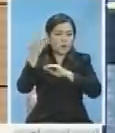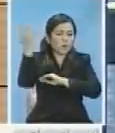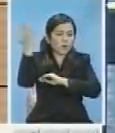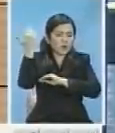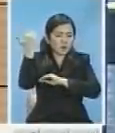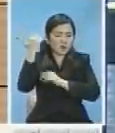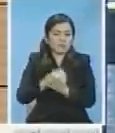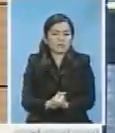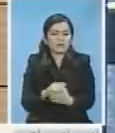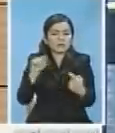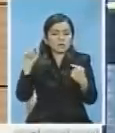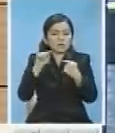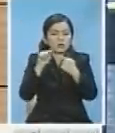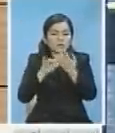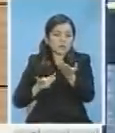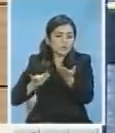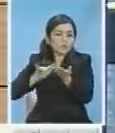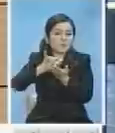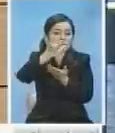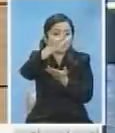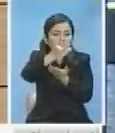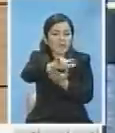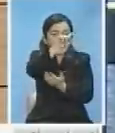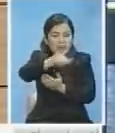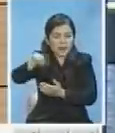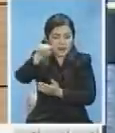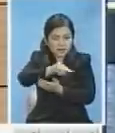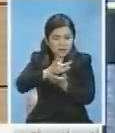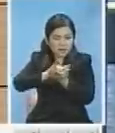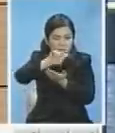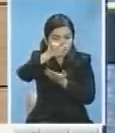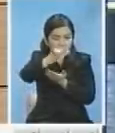ในประเทศสหรัฐอเมริกาและประเทศอังกฤษอยู่ในขณะนี้